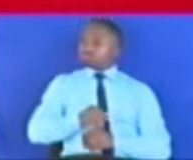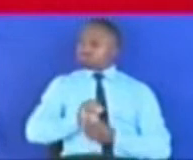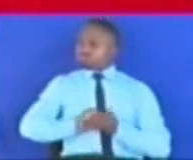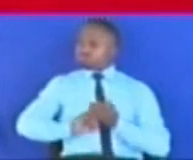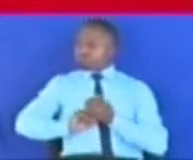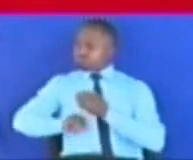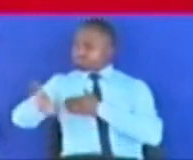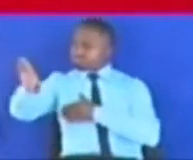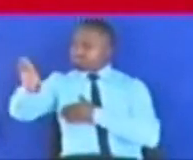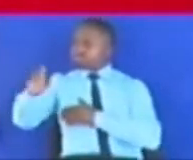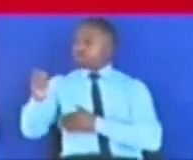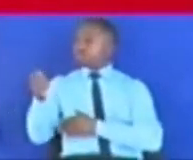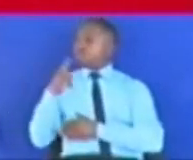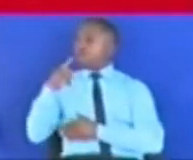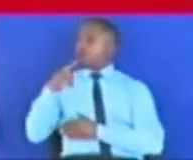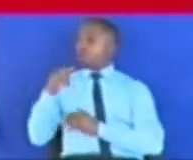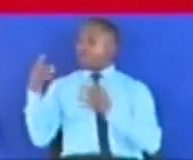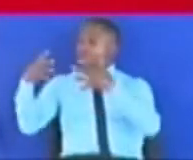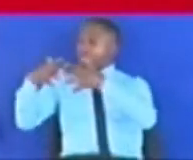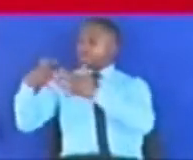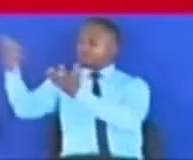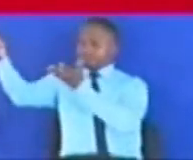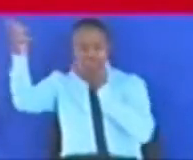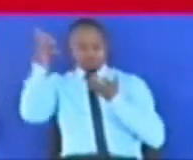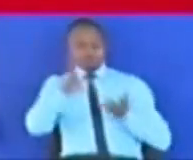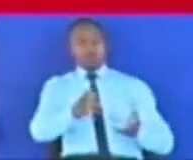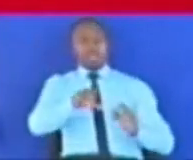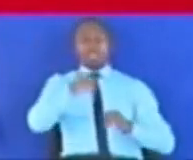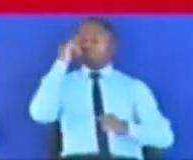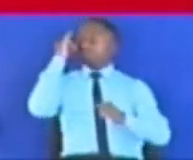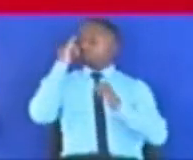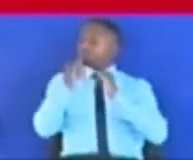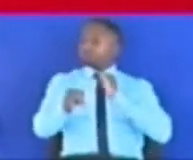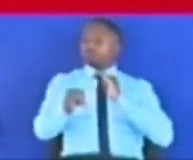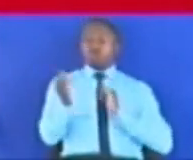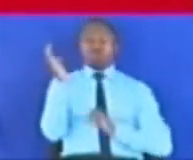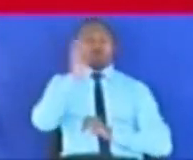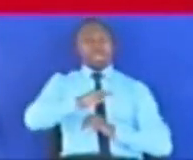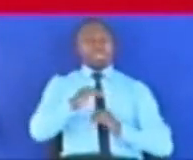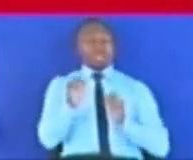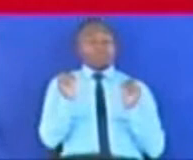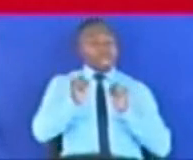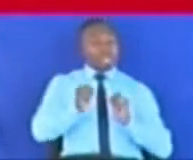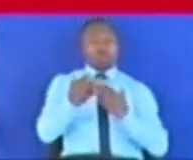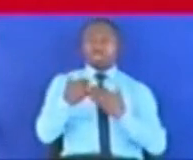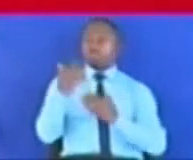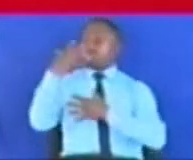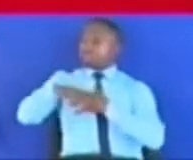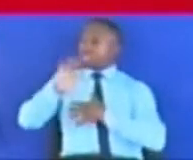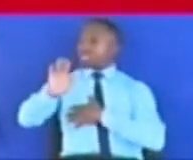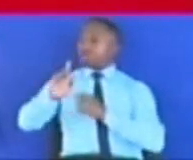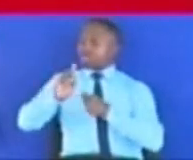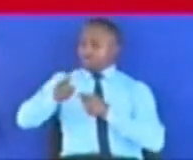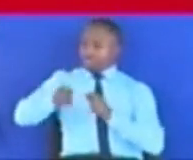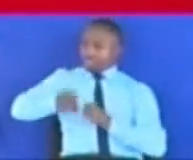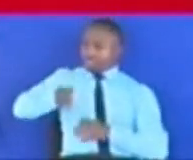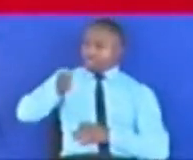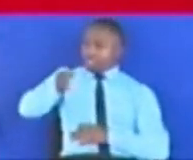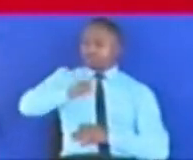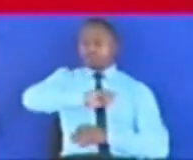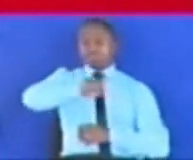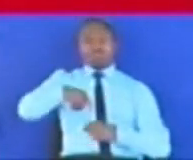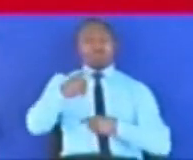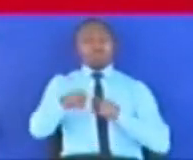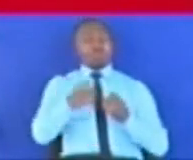vyandarua, lakini hawana nia kabisa ya kutokomeza malaria kwa vile biashara zao ziendelee kufanyika ili na sisi tuwe wahanga